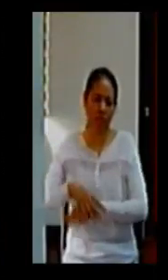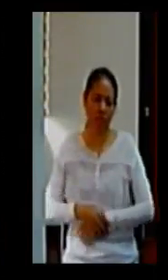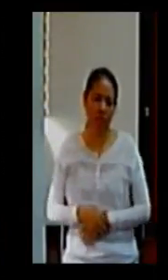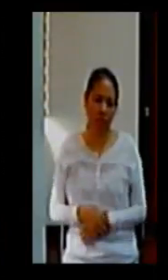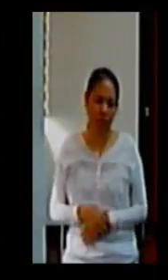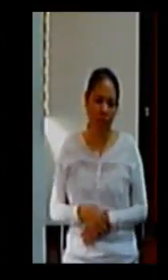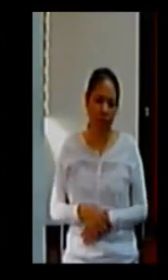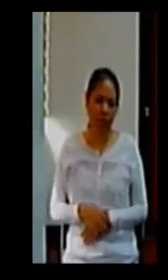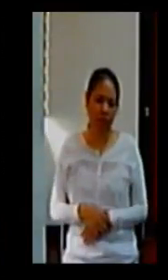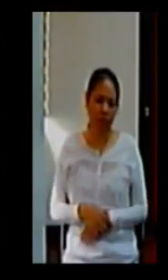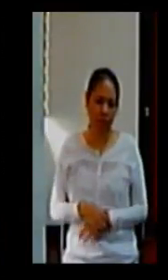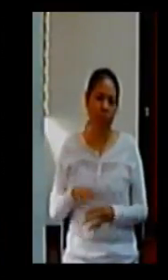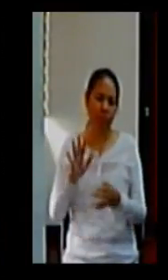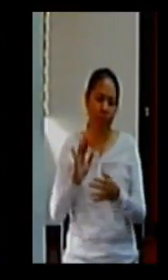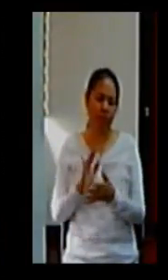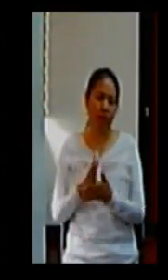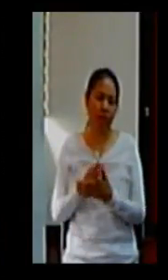Yun po.